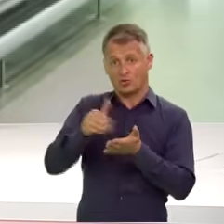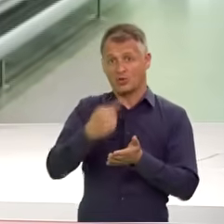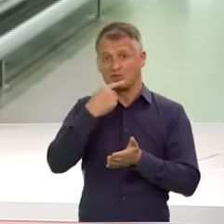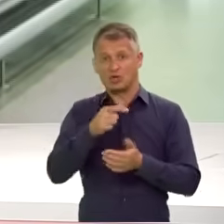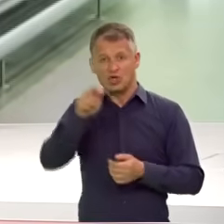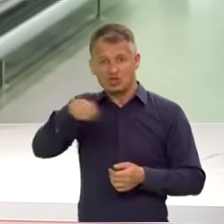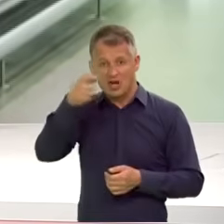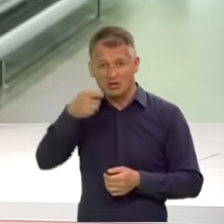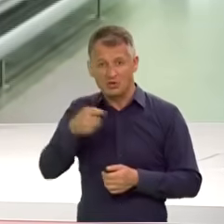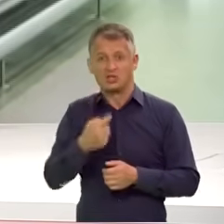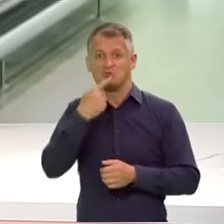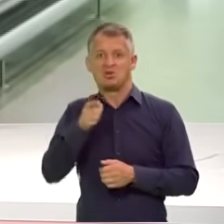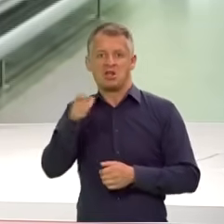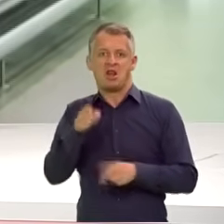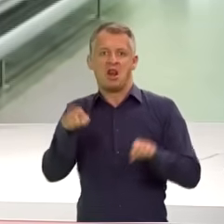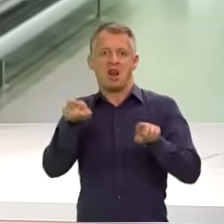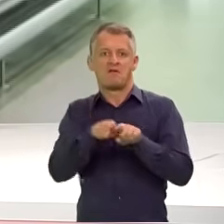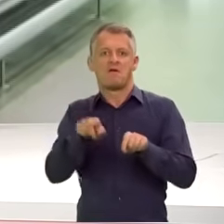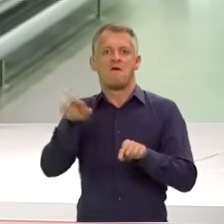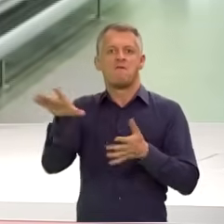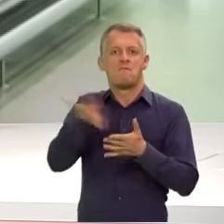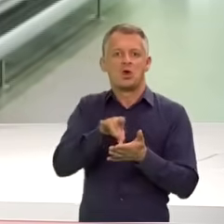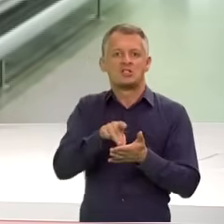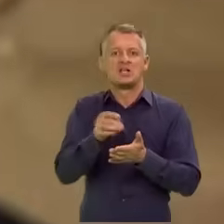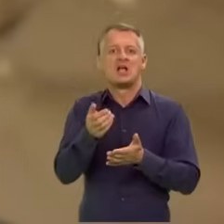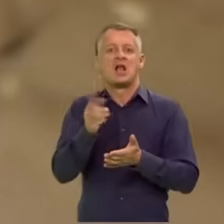despre o înșelătorie și că sunt furați la gramaj.